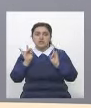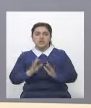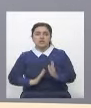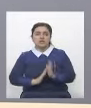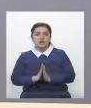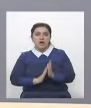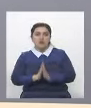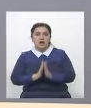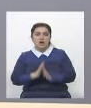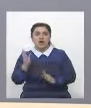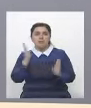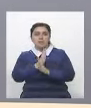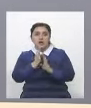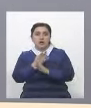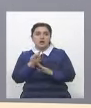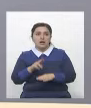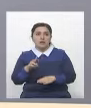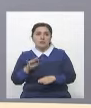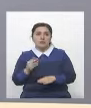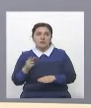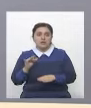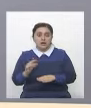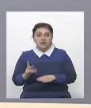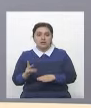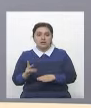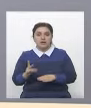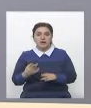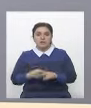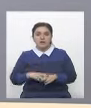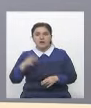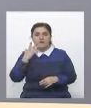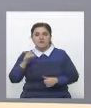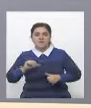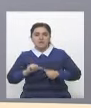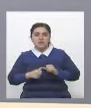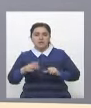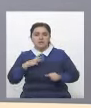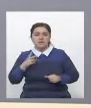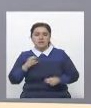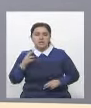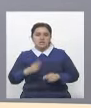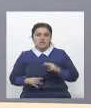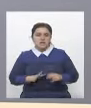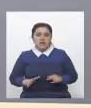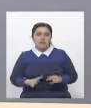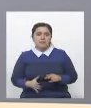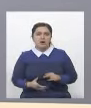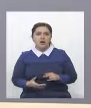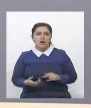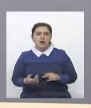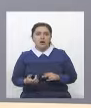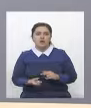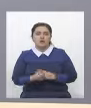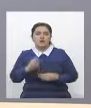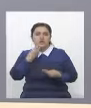травы. Природа для Александра Сергеевича Пушкина всегда была неиссякаемым источником